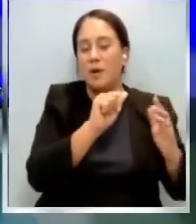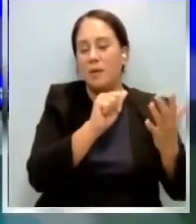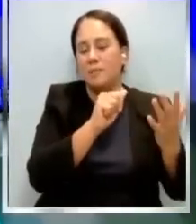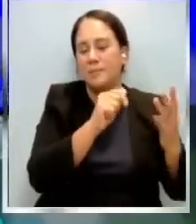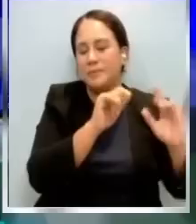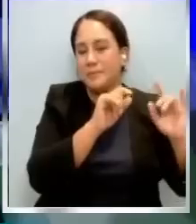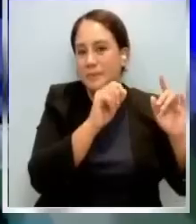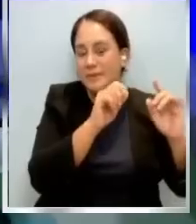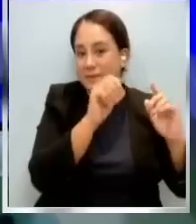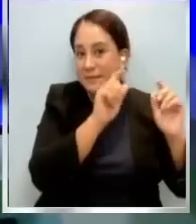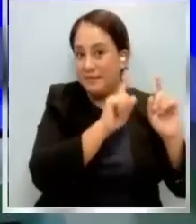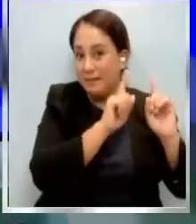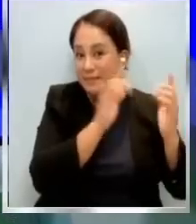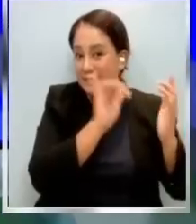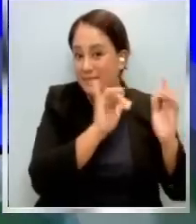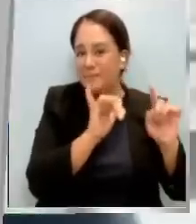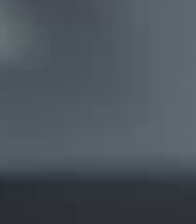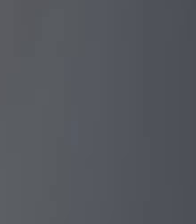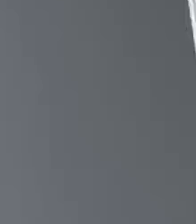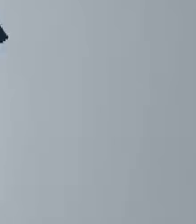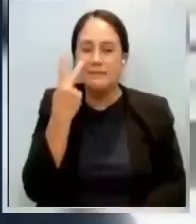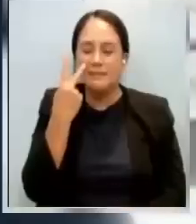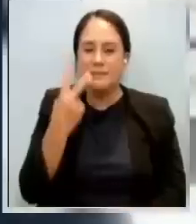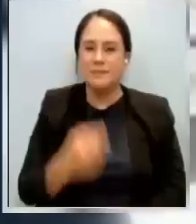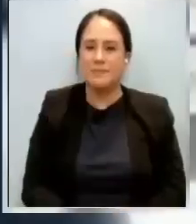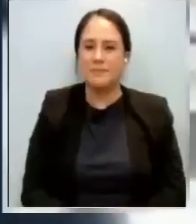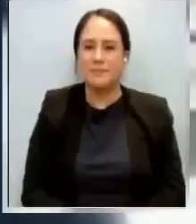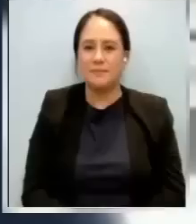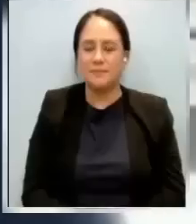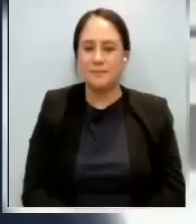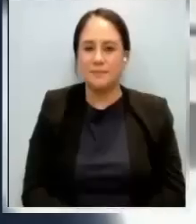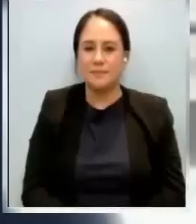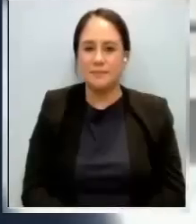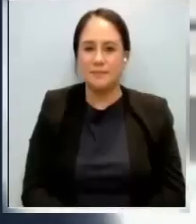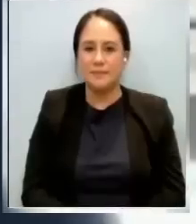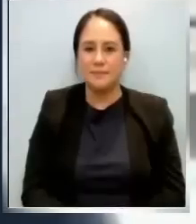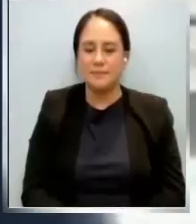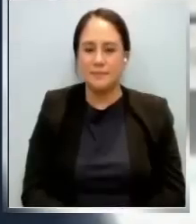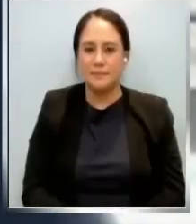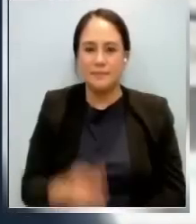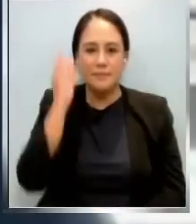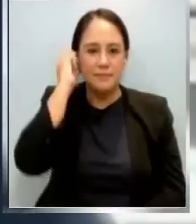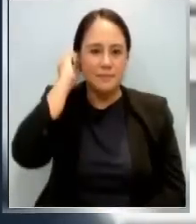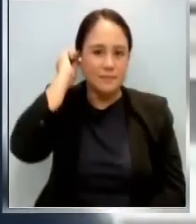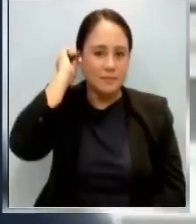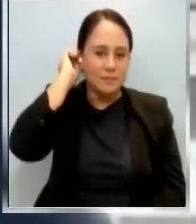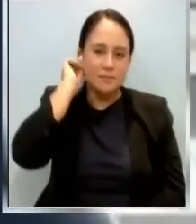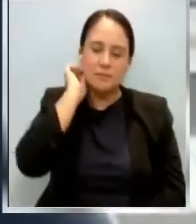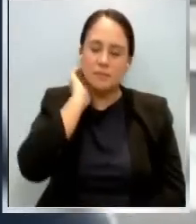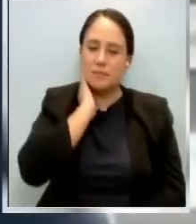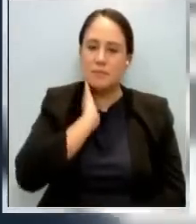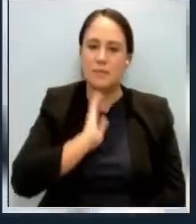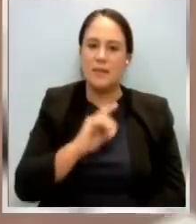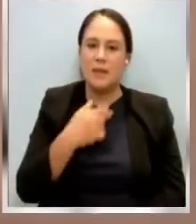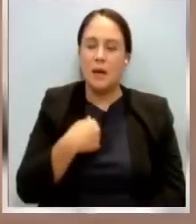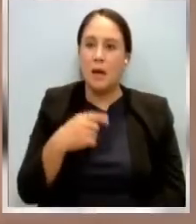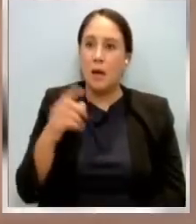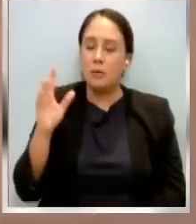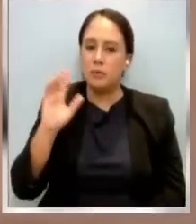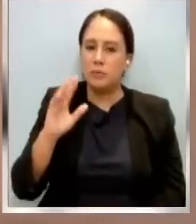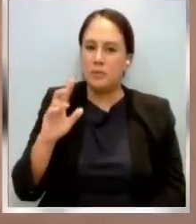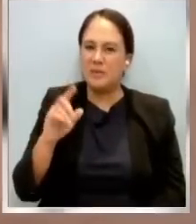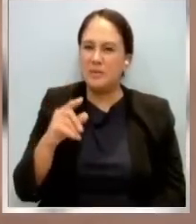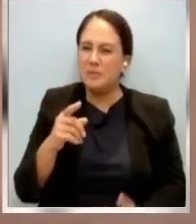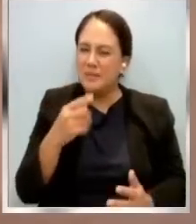Makichika kay Katatibayan. Sa isang pambihirang pagkakataon.